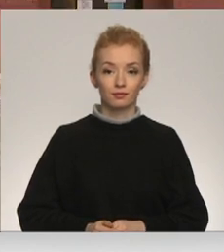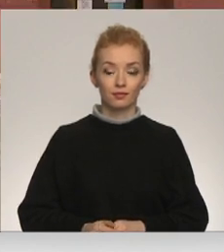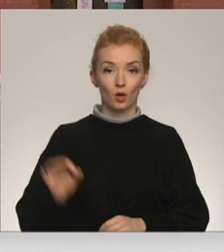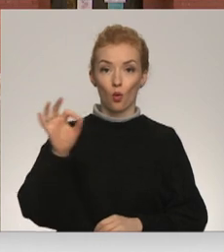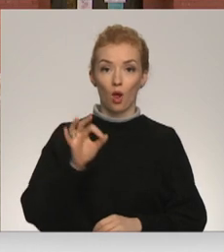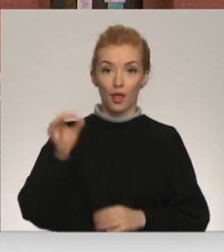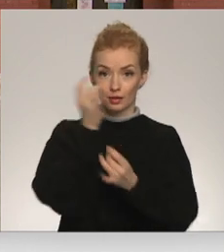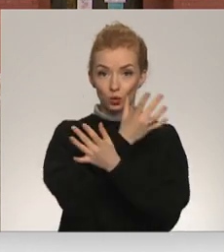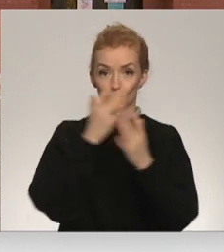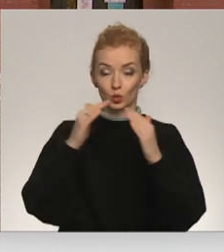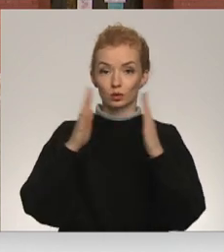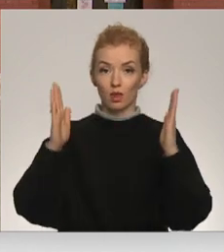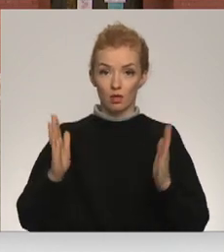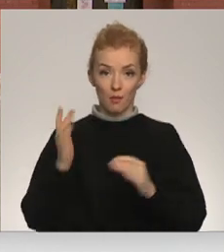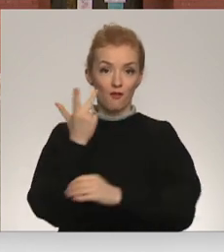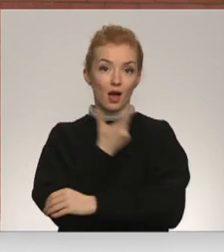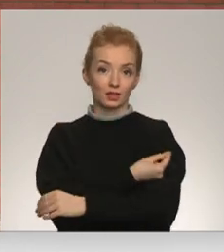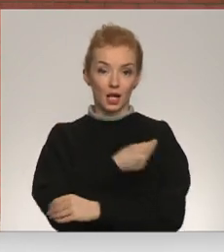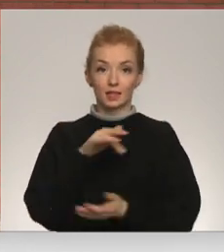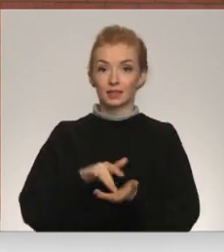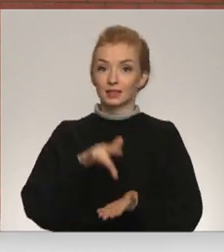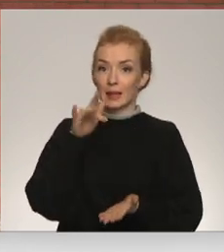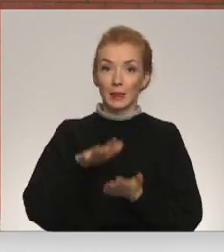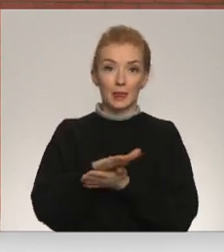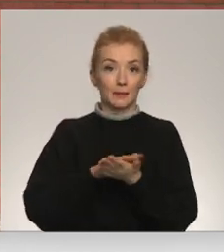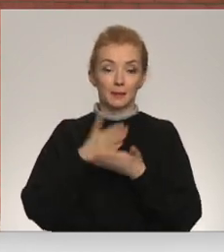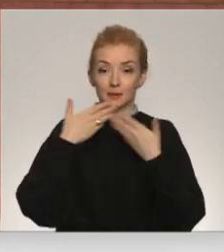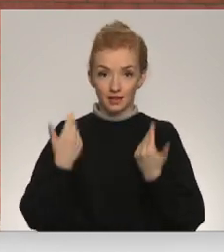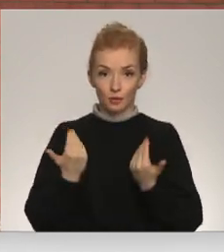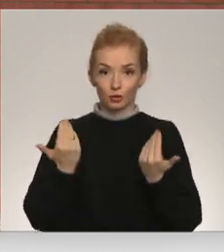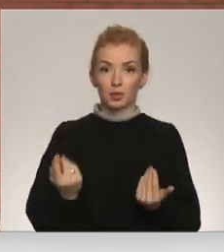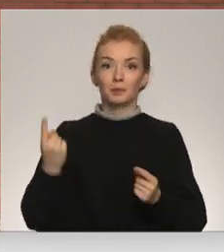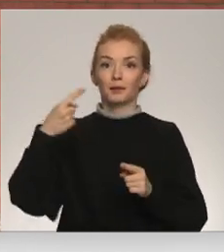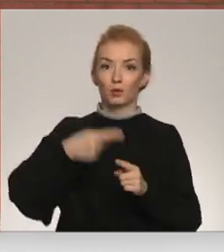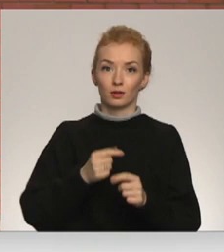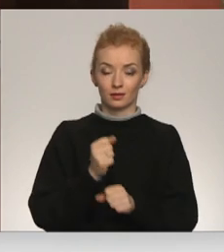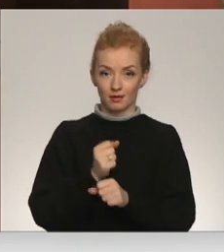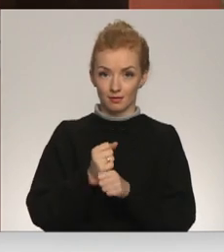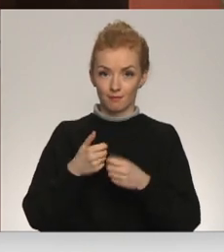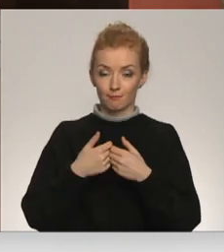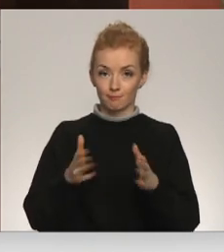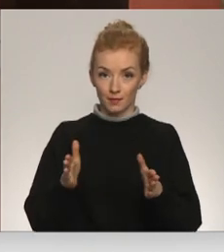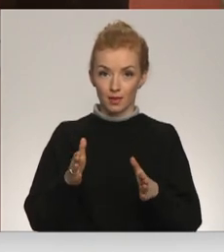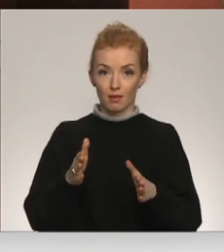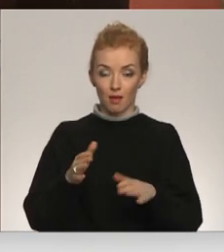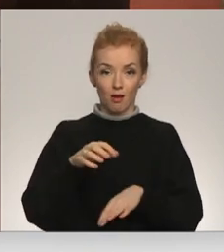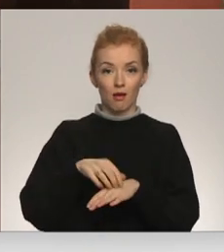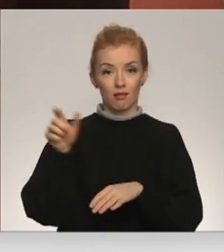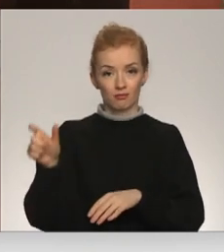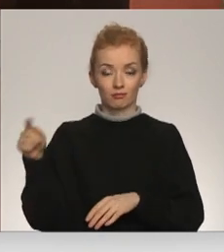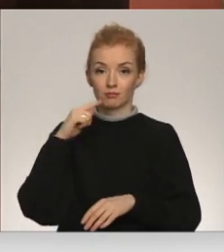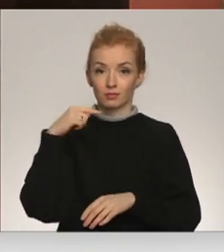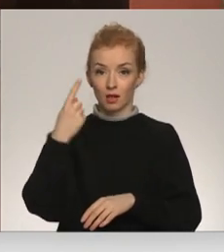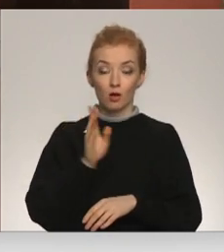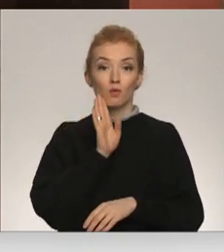Olēnes kultūras namā vakcinācijas centrs līdz šim vēl nav bijis. Šodien tam ir pirmā darba diena. Medicīnas personāls stāsta, kā no